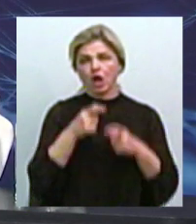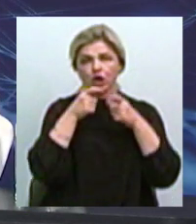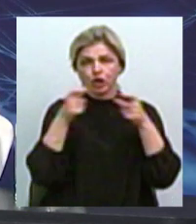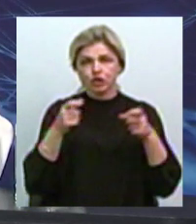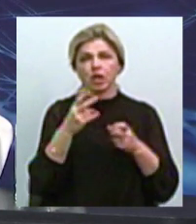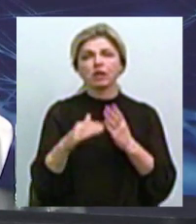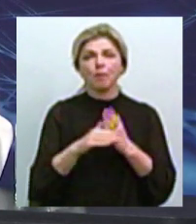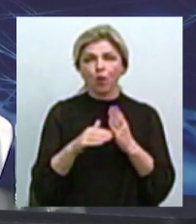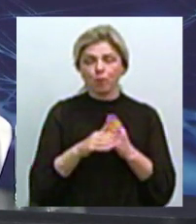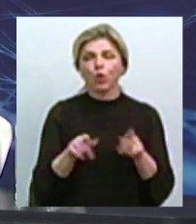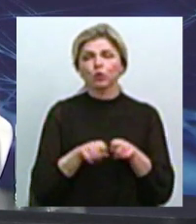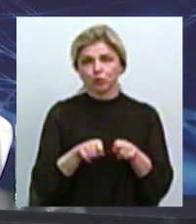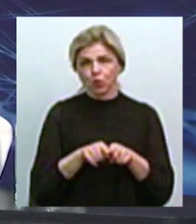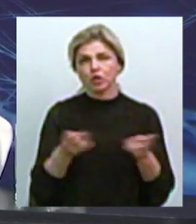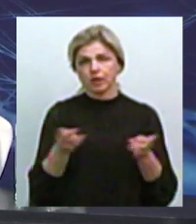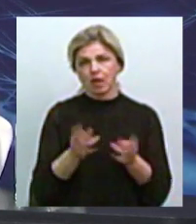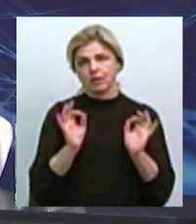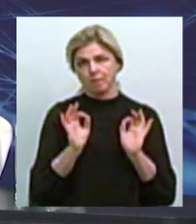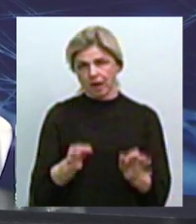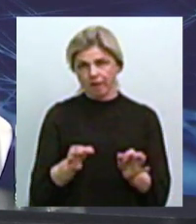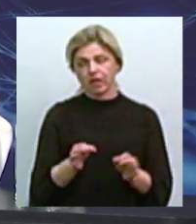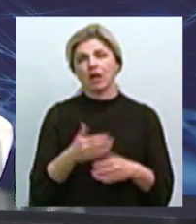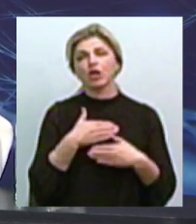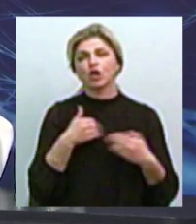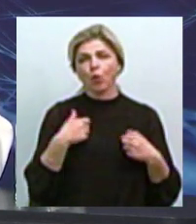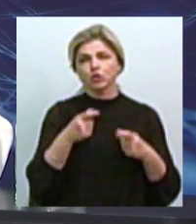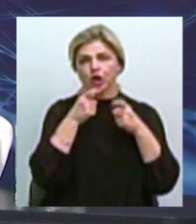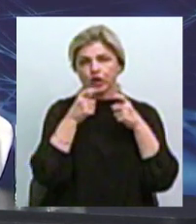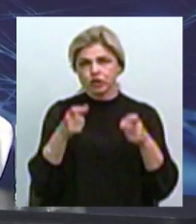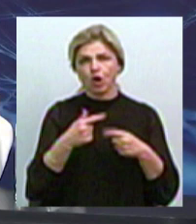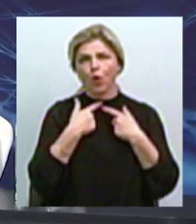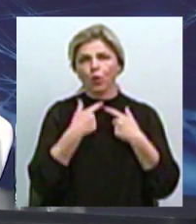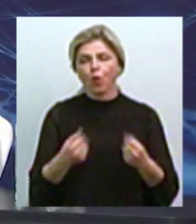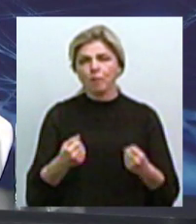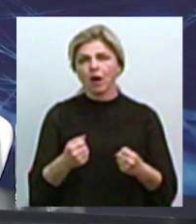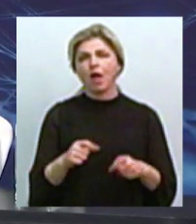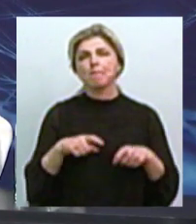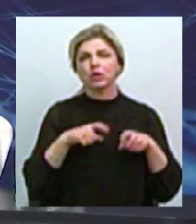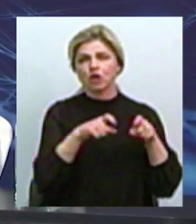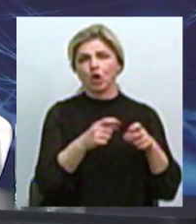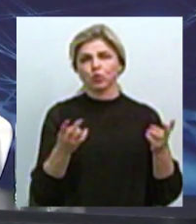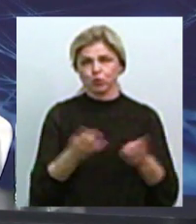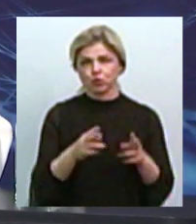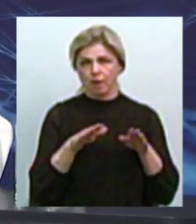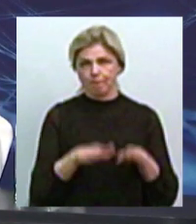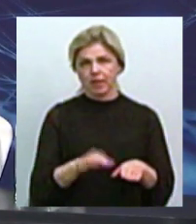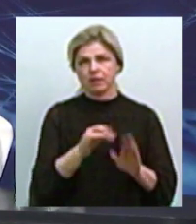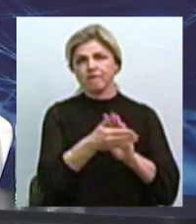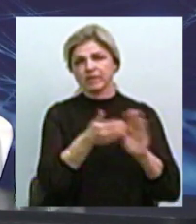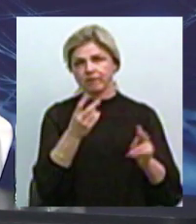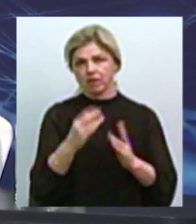теж правильно. Да, их учат кричать, делать это громко, бежать в нужное место и звать правильно на помощь, это очень